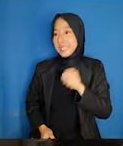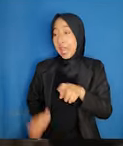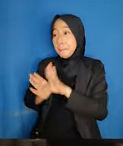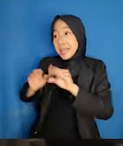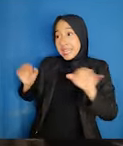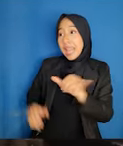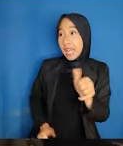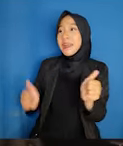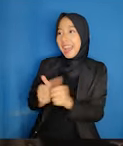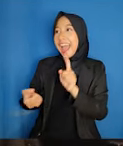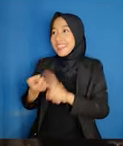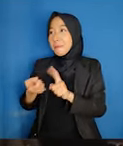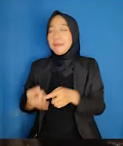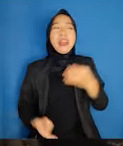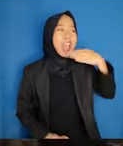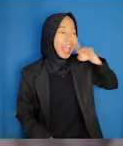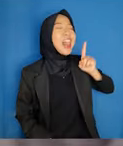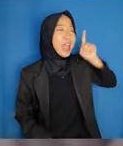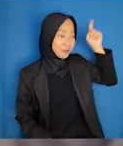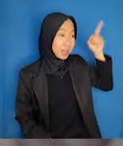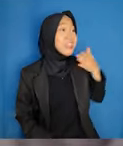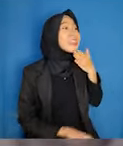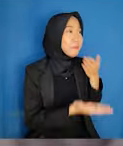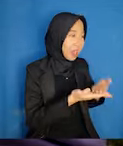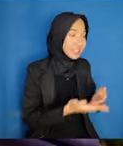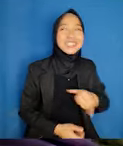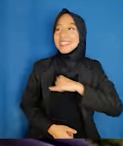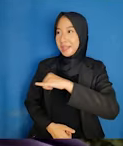teman-temannya. Alhamdulillah, terima kasih Bu Feni.